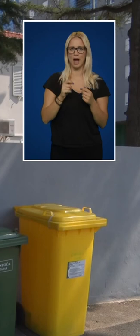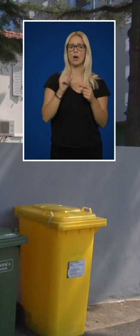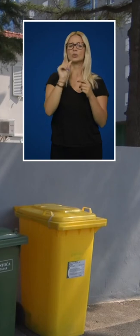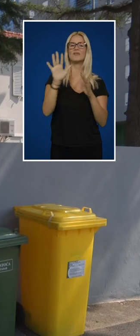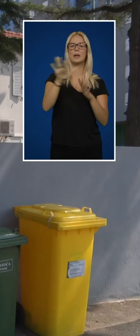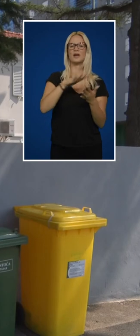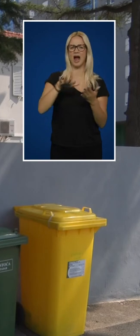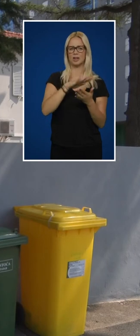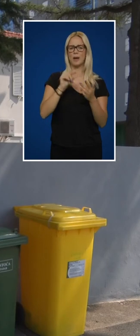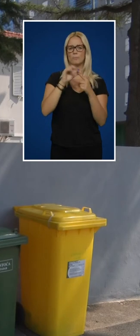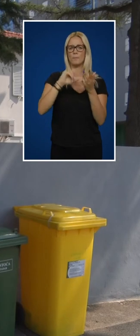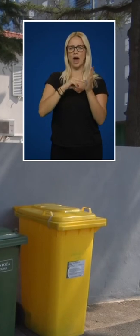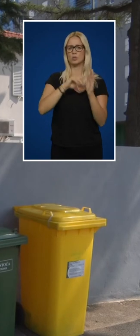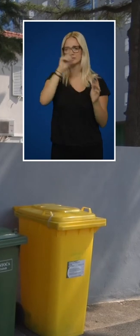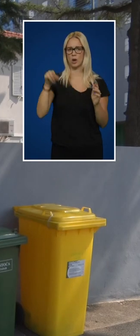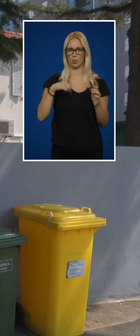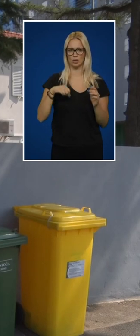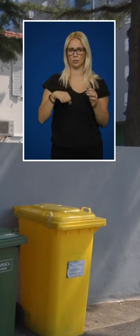u smeđi spremnik odbacujemo